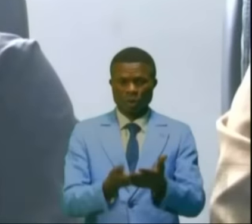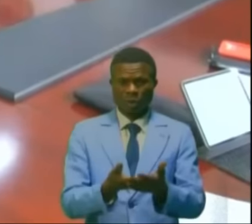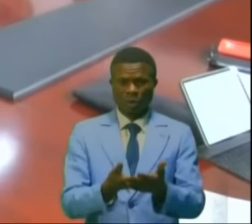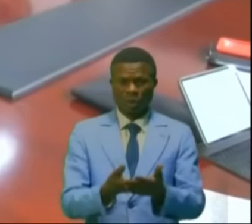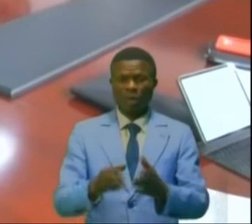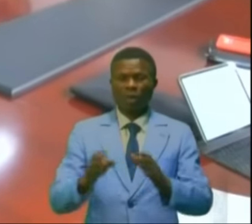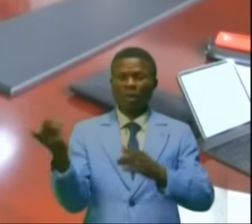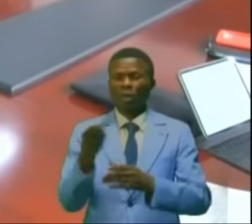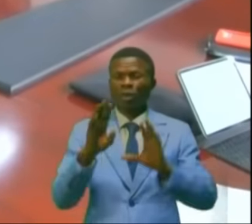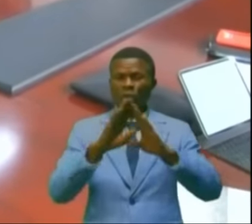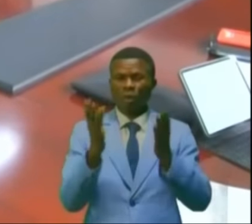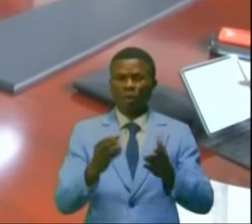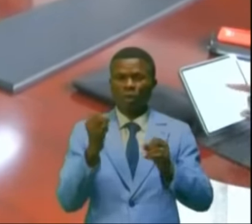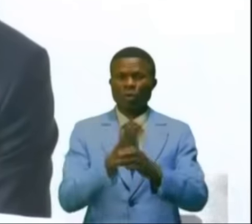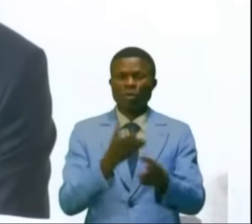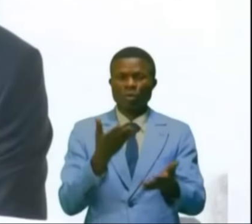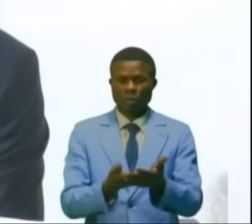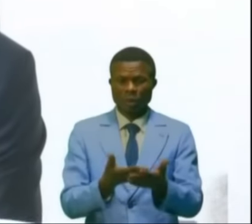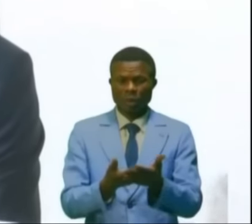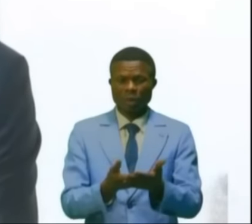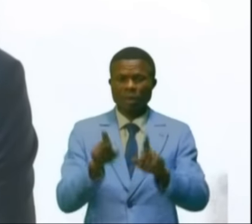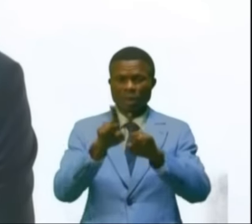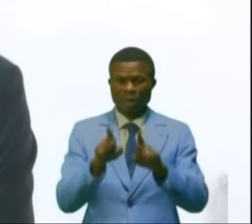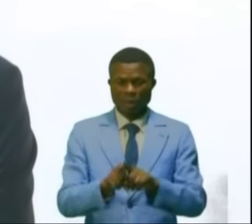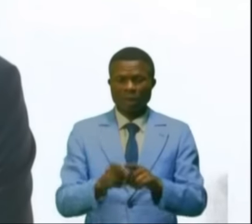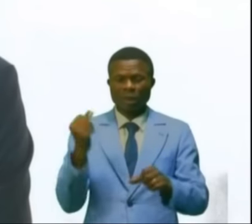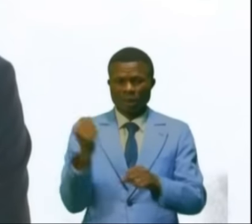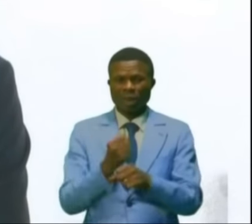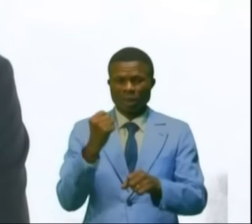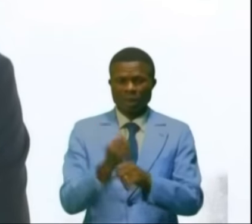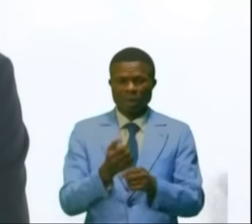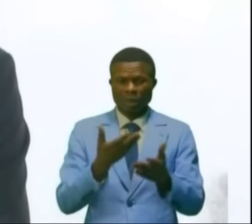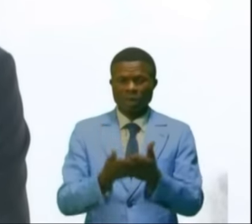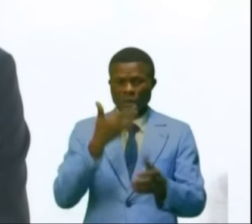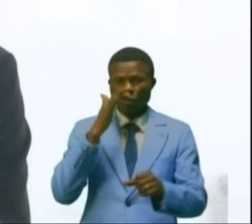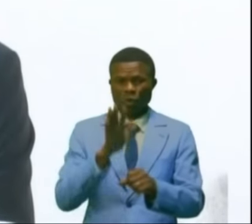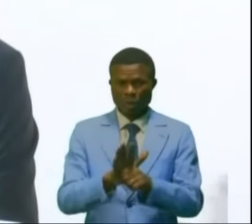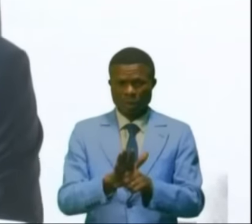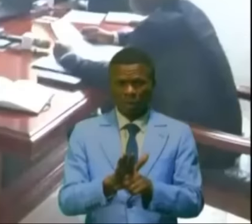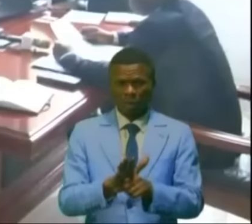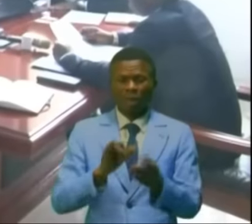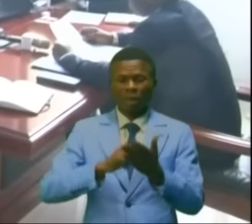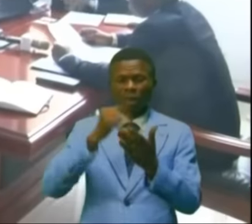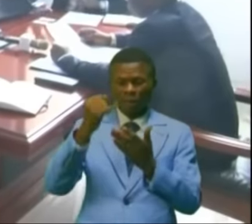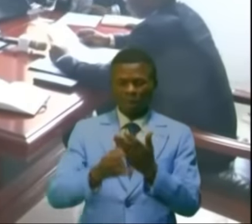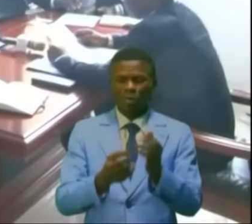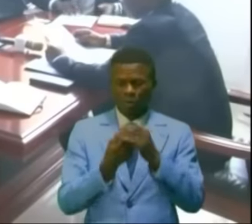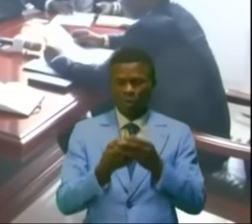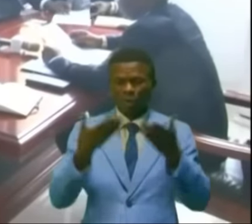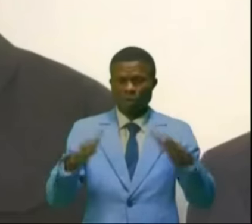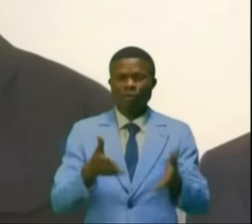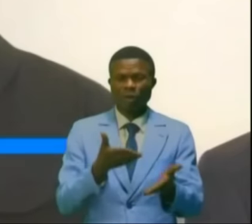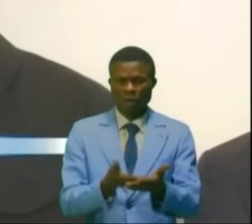les financements sont déjà disponibles pour le début de travaux, rassure le directeur général de cette entreprise.